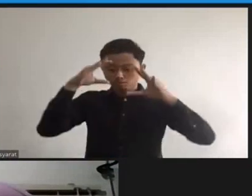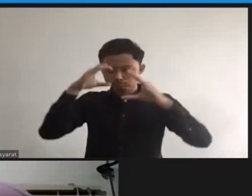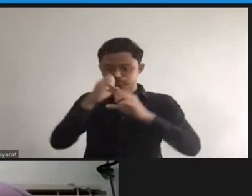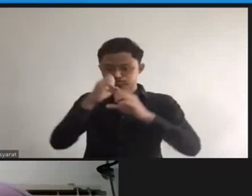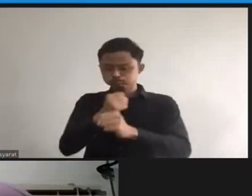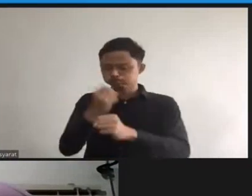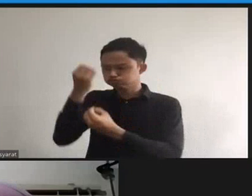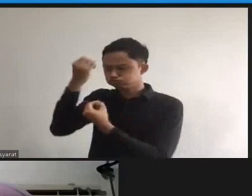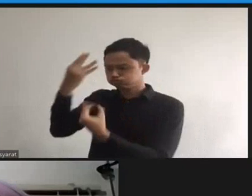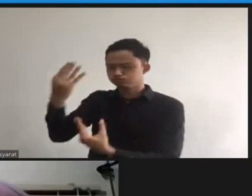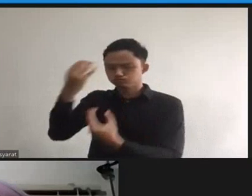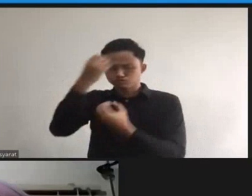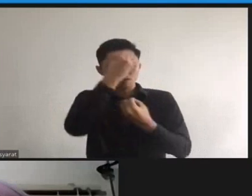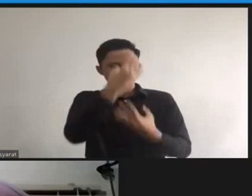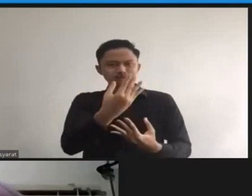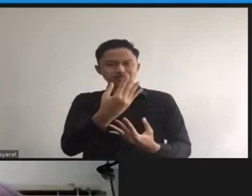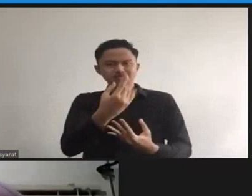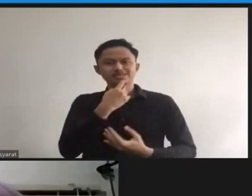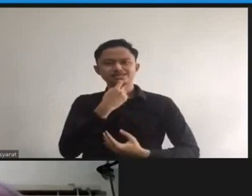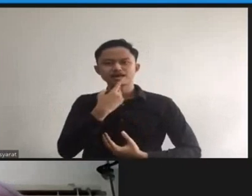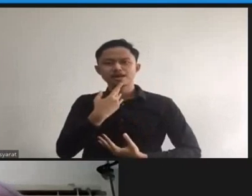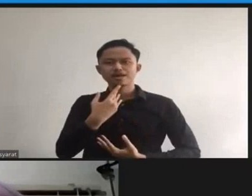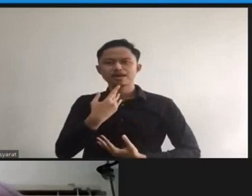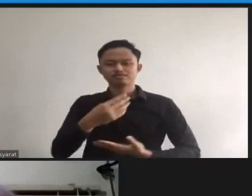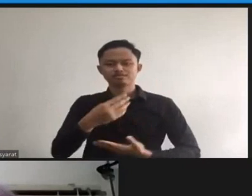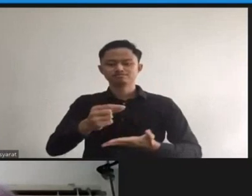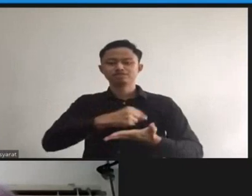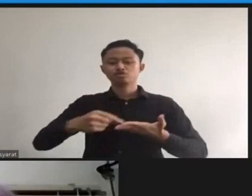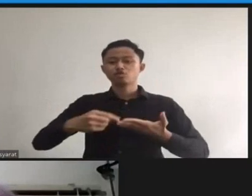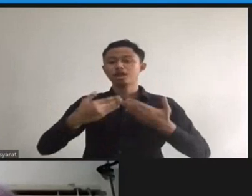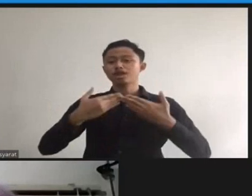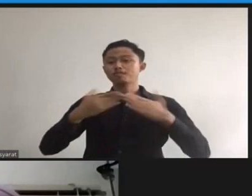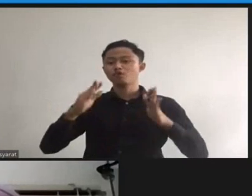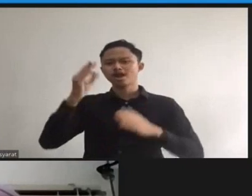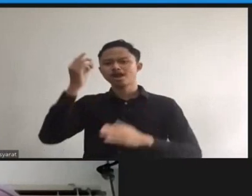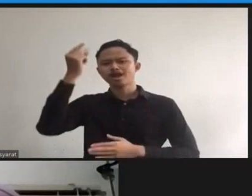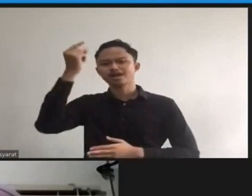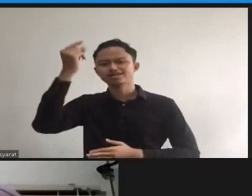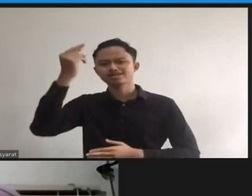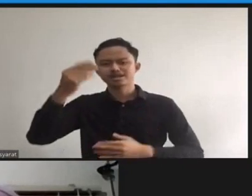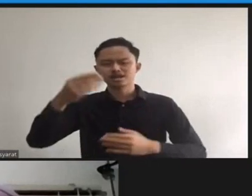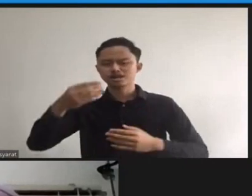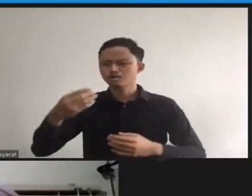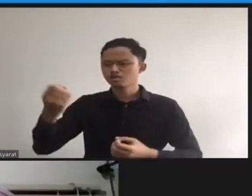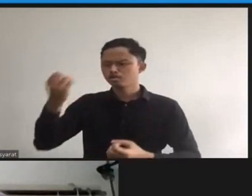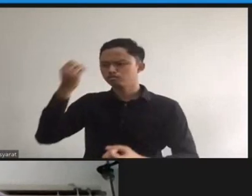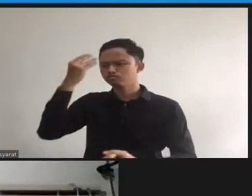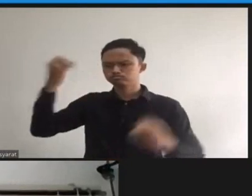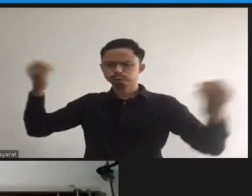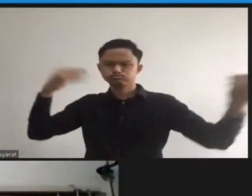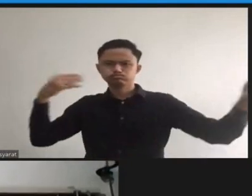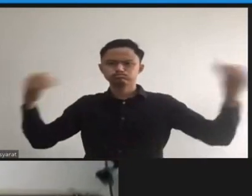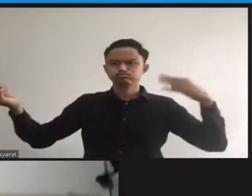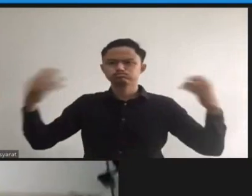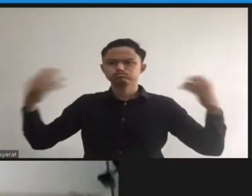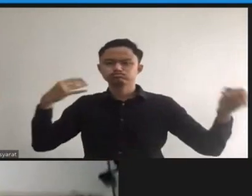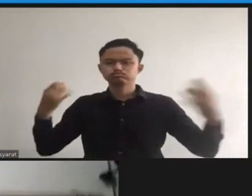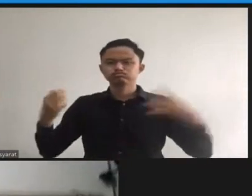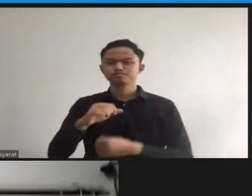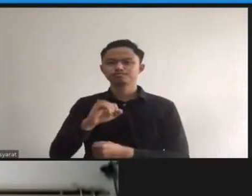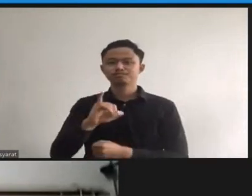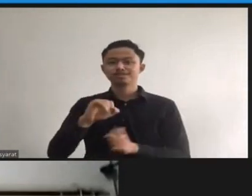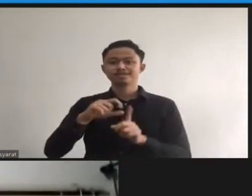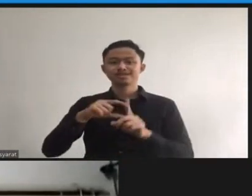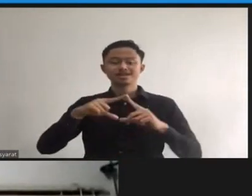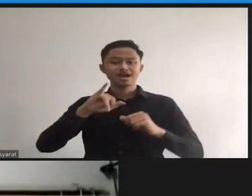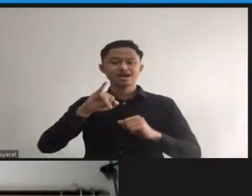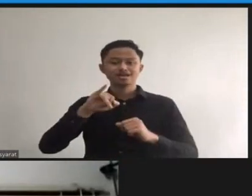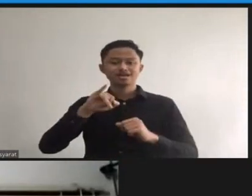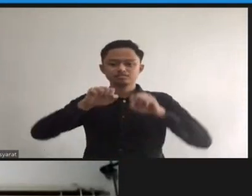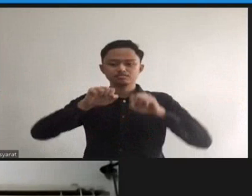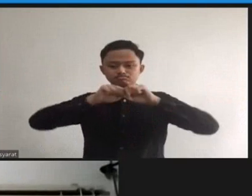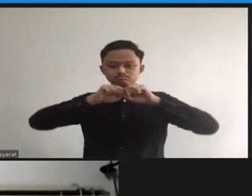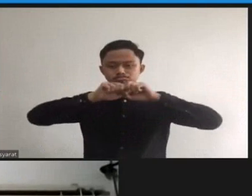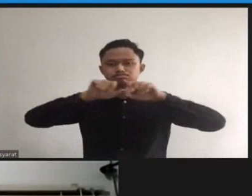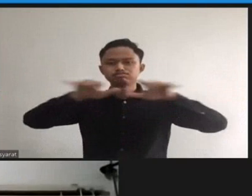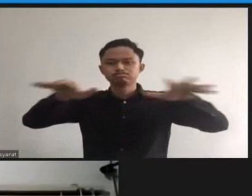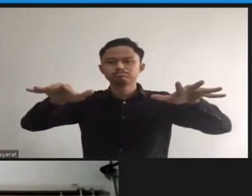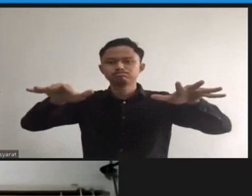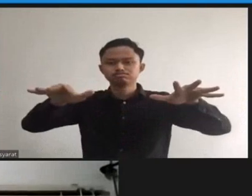tentang rencana pembukaan kembali sekolah, dan IDAI juga merilis dari hasil